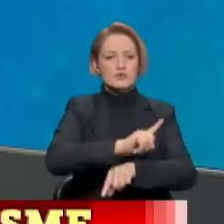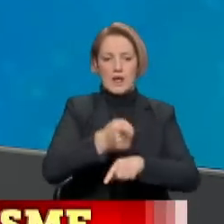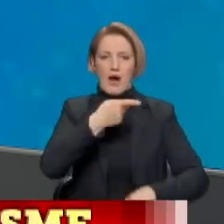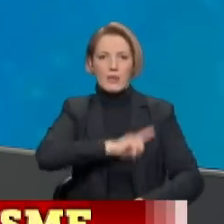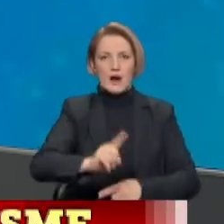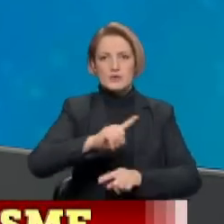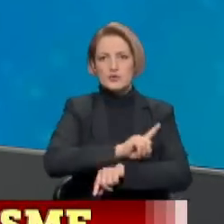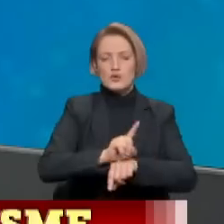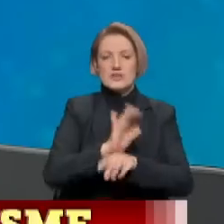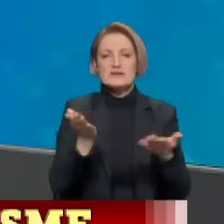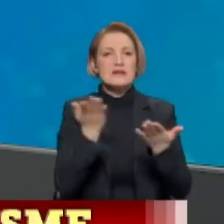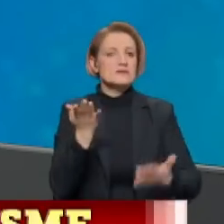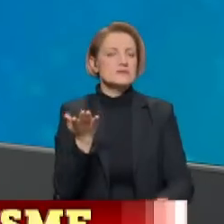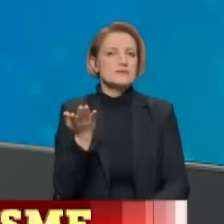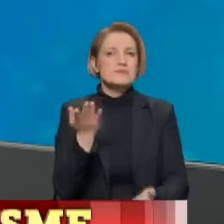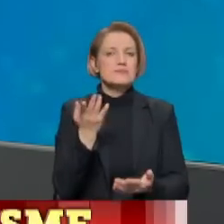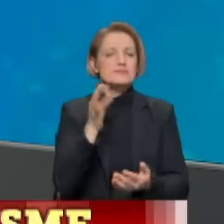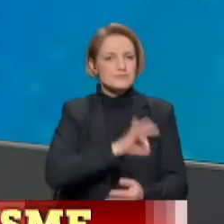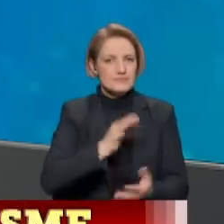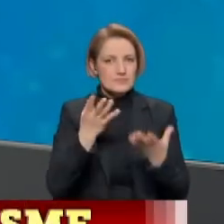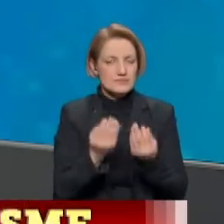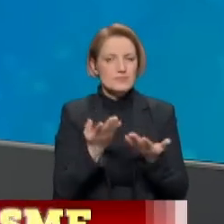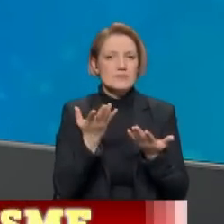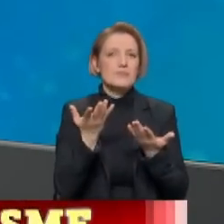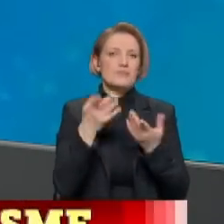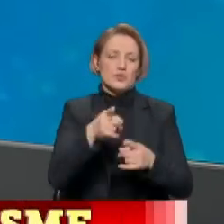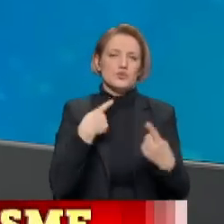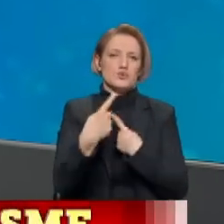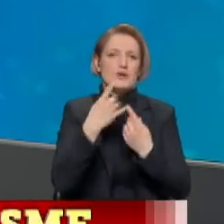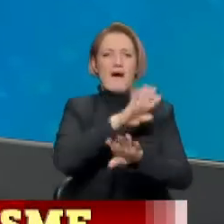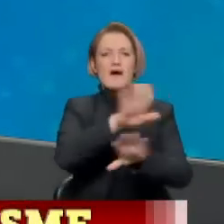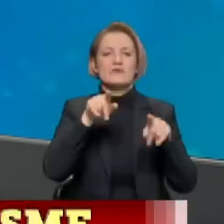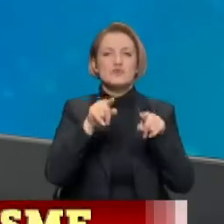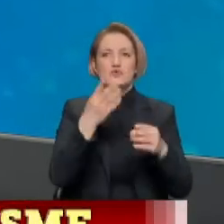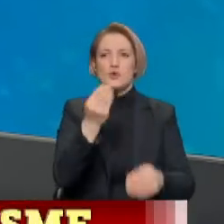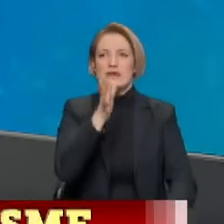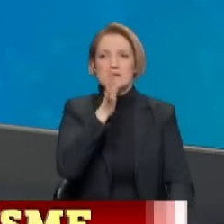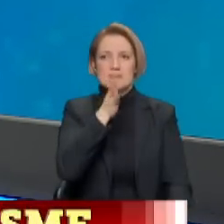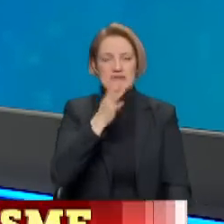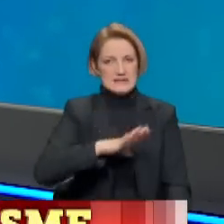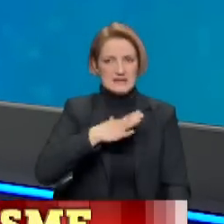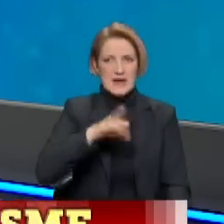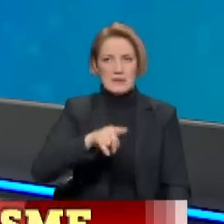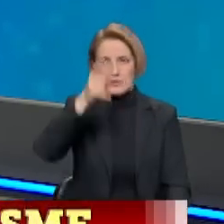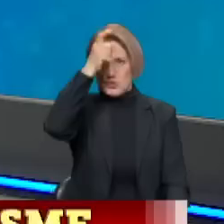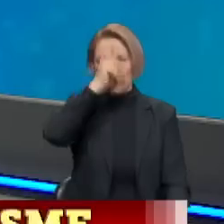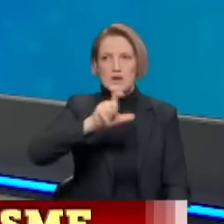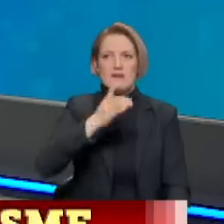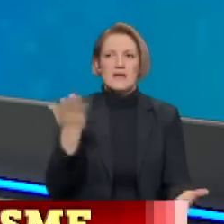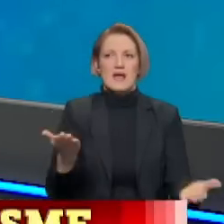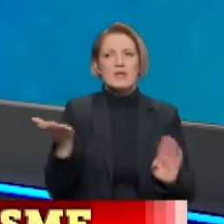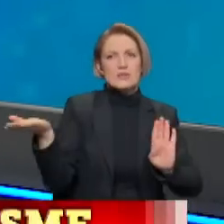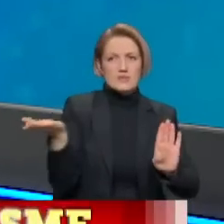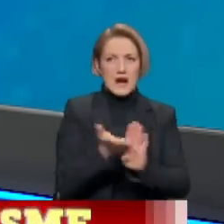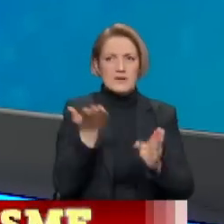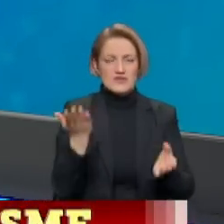adaylık sürecini nasıl etkiler, nasıl etkileyebilir, onu da konuşacağız. Herkesin şunu çok iyi bilmesini isterim ki bu ülkede artık